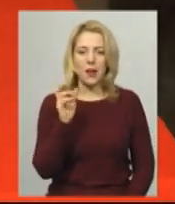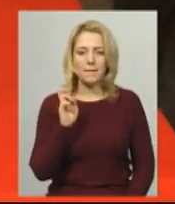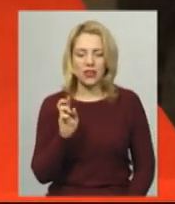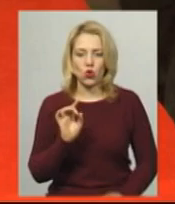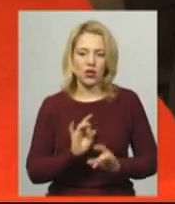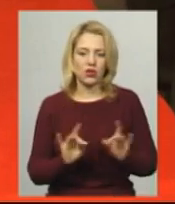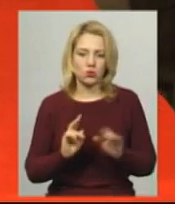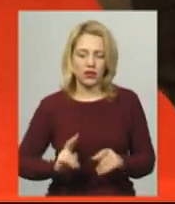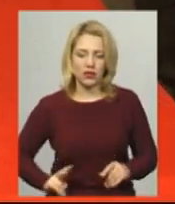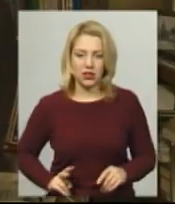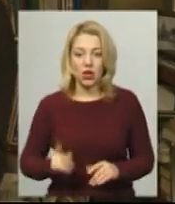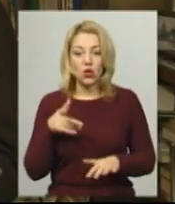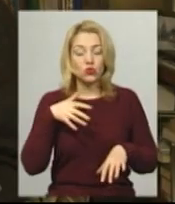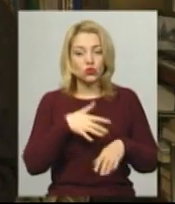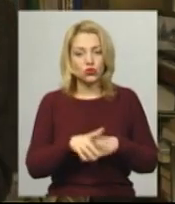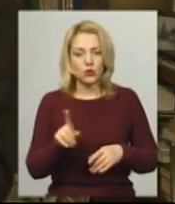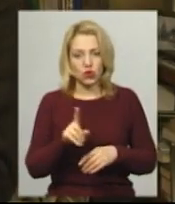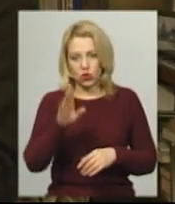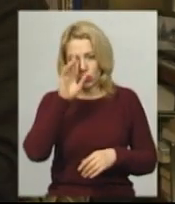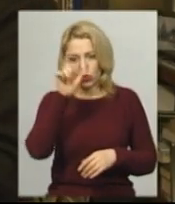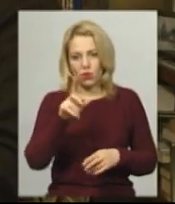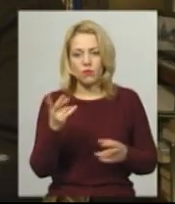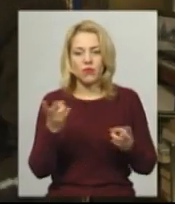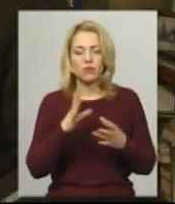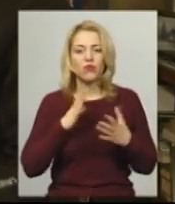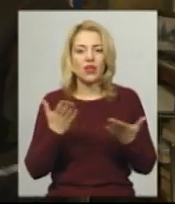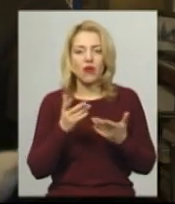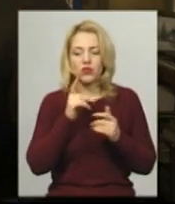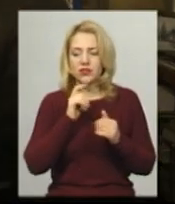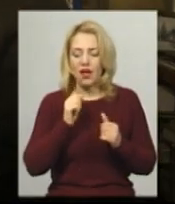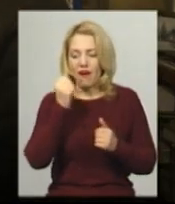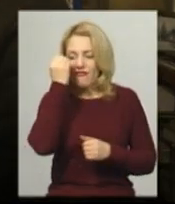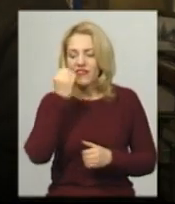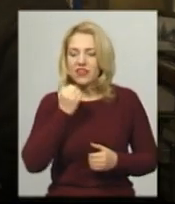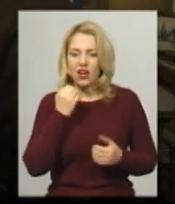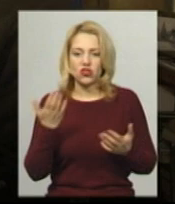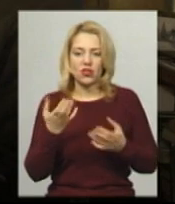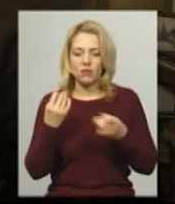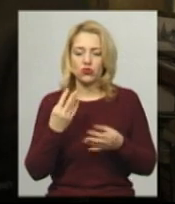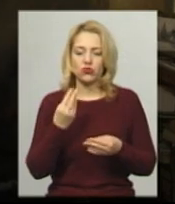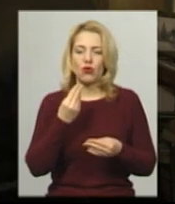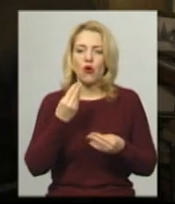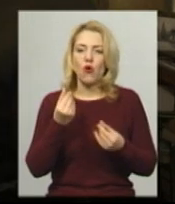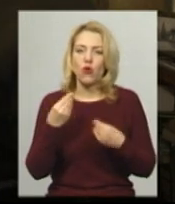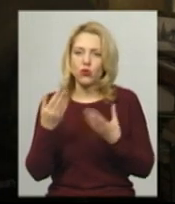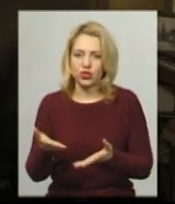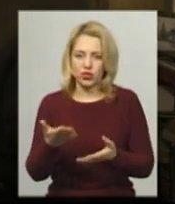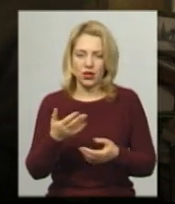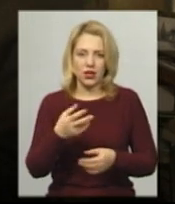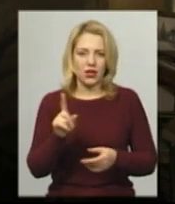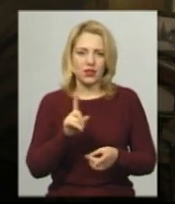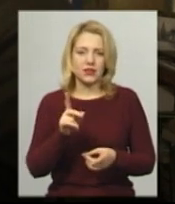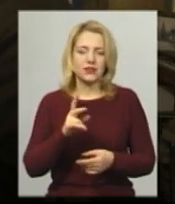Олег Погорілець. І зрозуміло, що той повинен був якось віддячити не тільки там грошима, якимись привілеями, а він і зробив